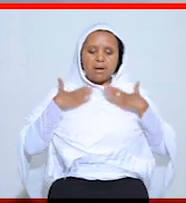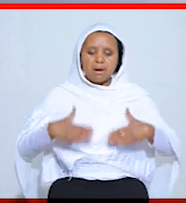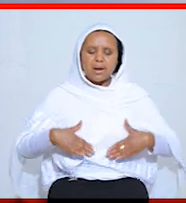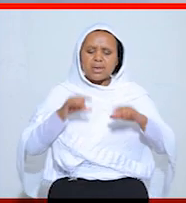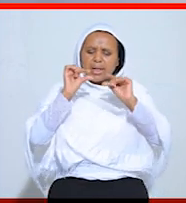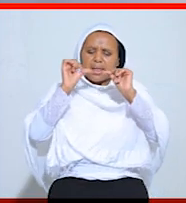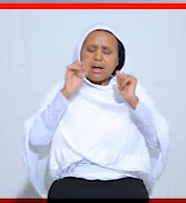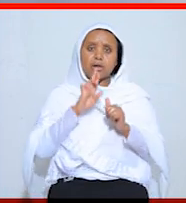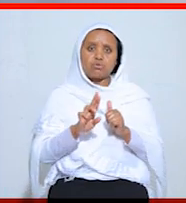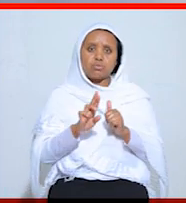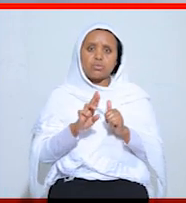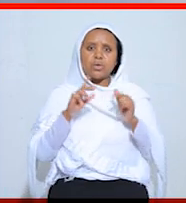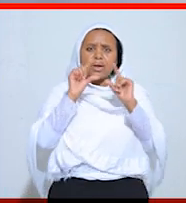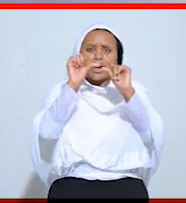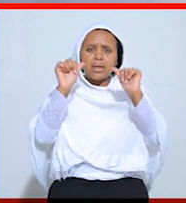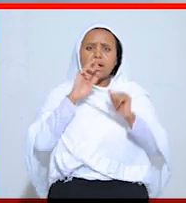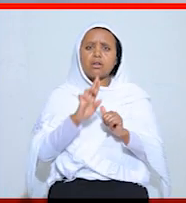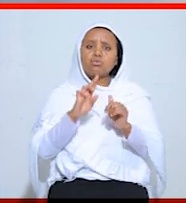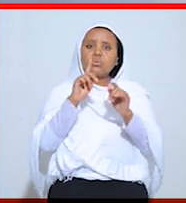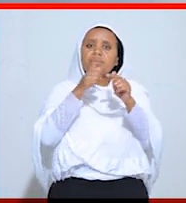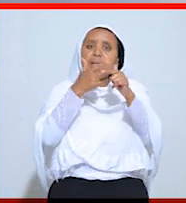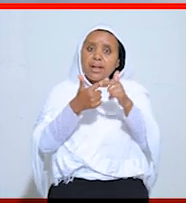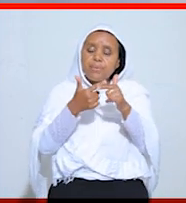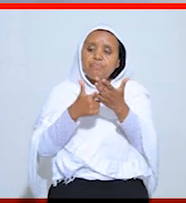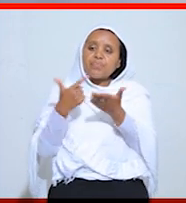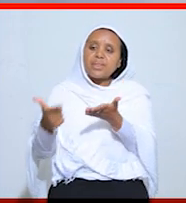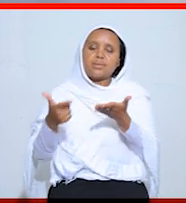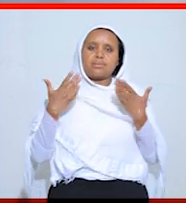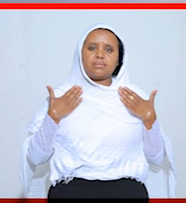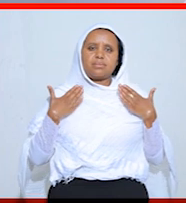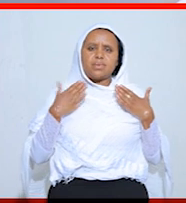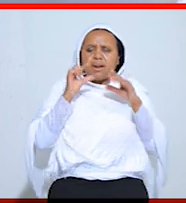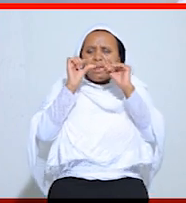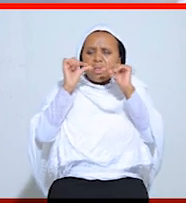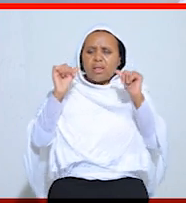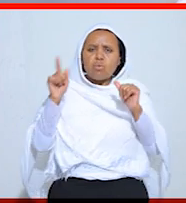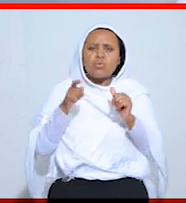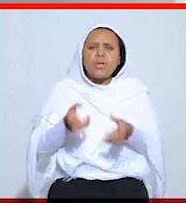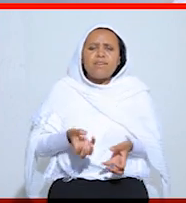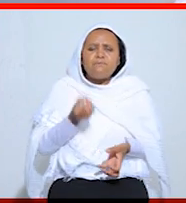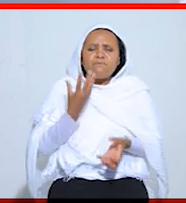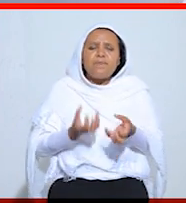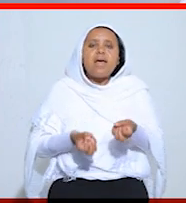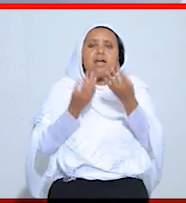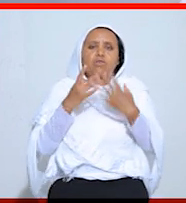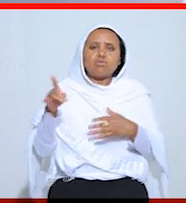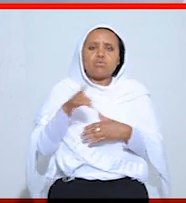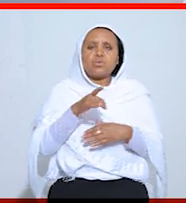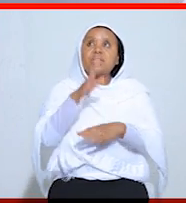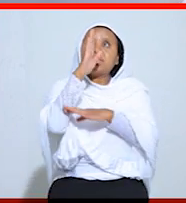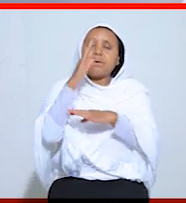የመላእክት አካል ይረቃል። ረቂቃን ናቸው። ረቂቃን ናቸው። ታዲያ እነዚህ ረቂቃን የሆኑ እልባ ይላፋት የሆኑ